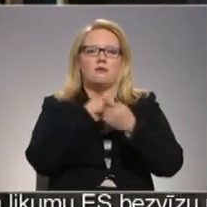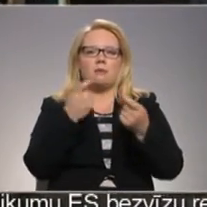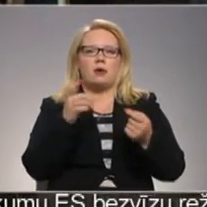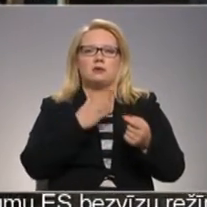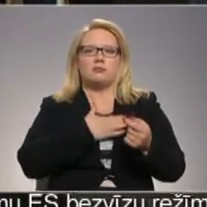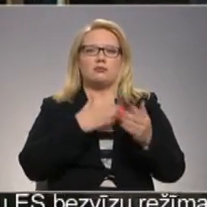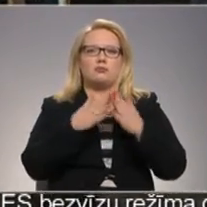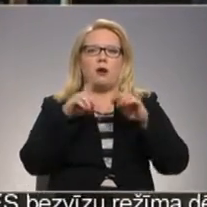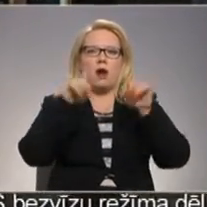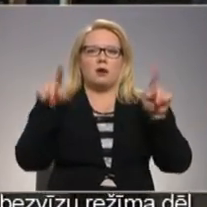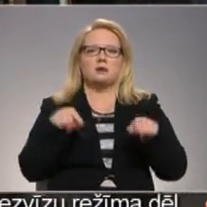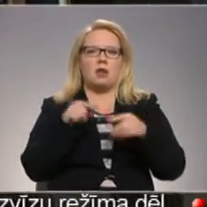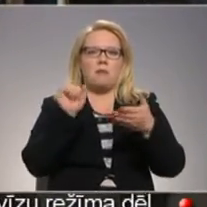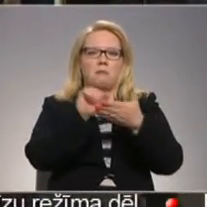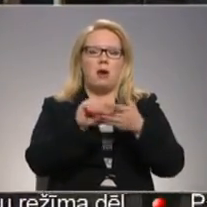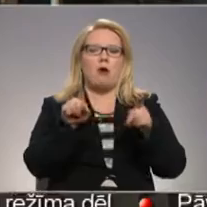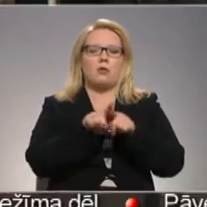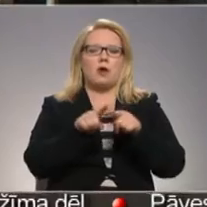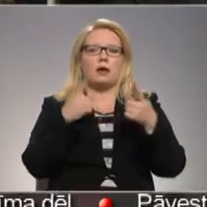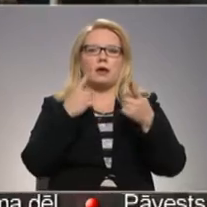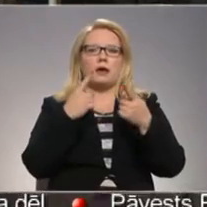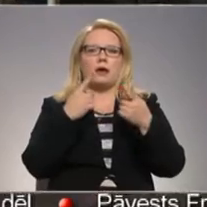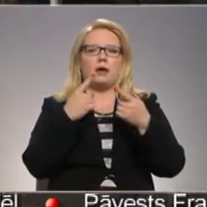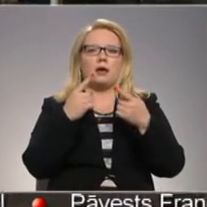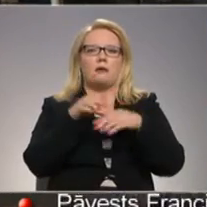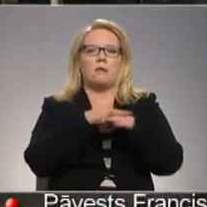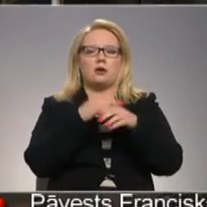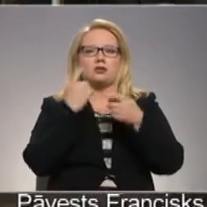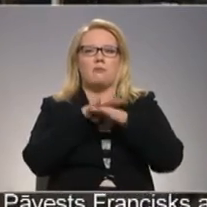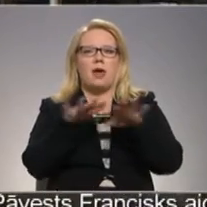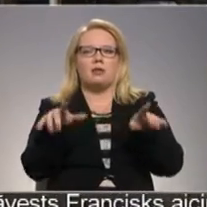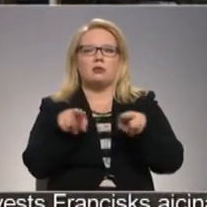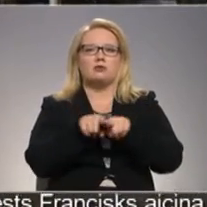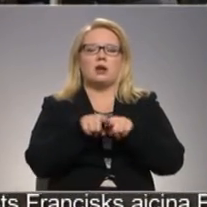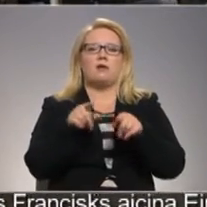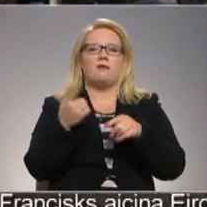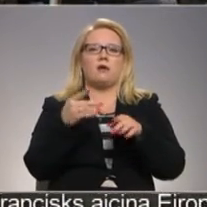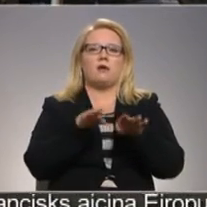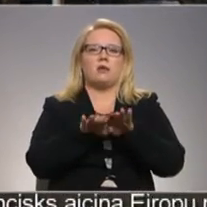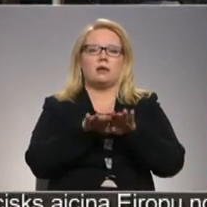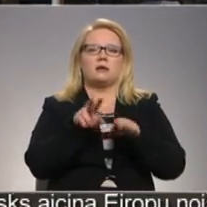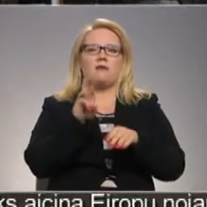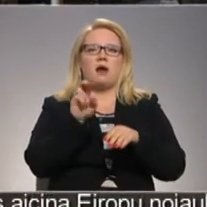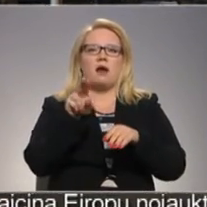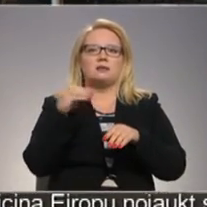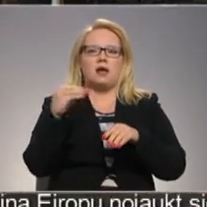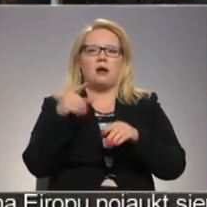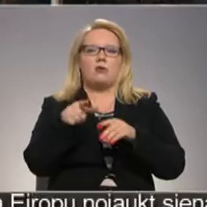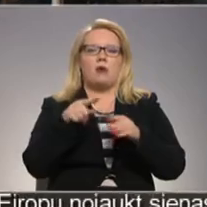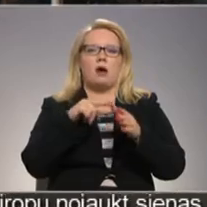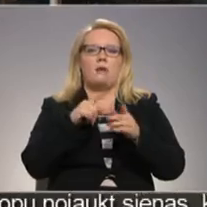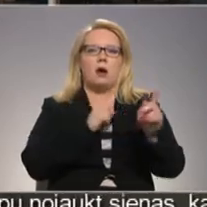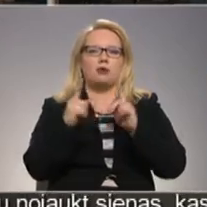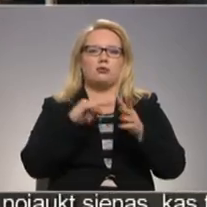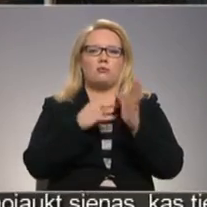mūsu mājaslapā, arī masu medijos, vai arī izmantot šīs aplikācijas veizes vai līdzīgas, un mēģināt šo maršrutu plānot